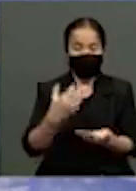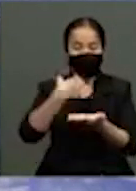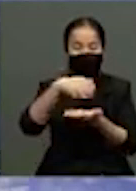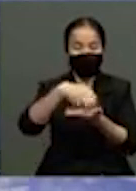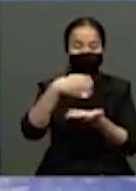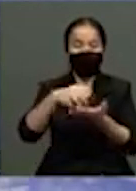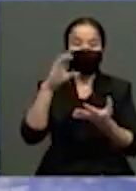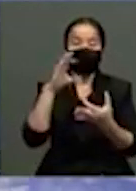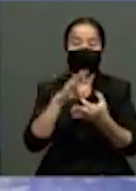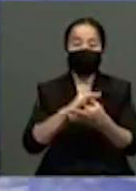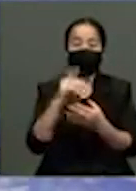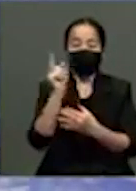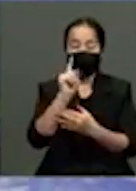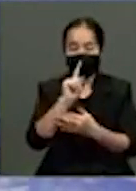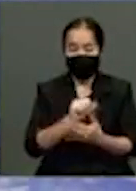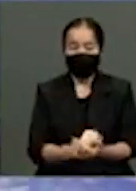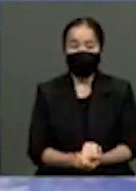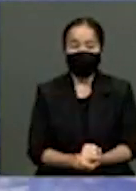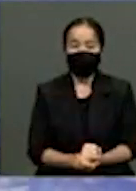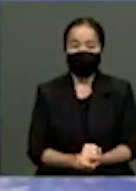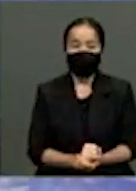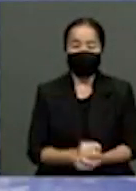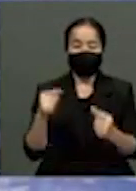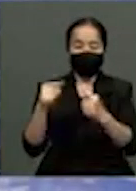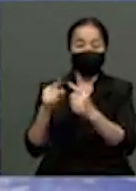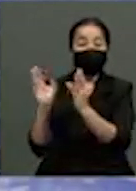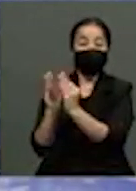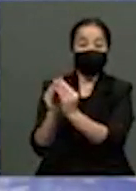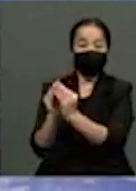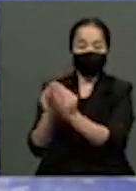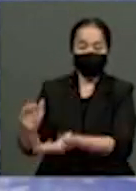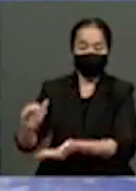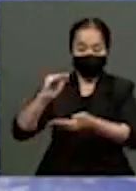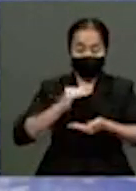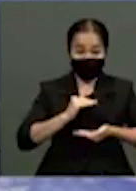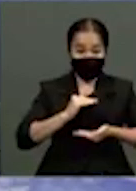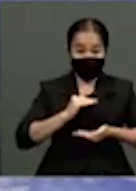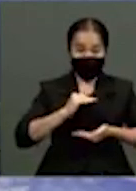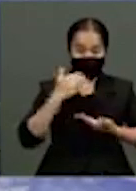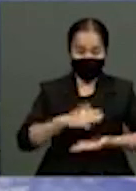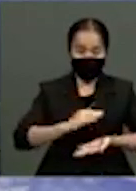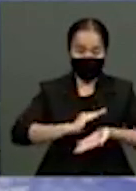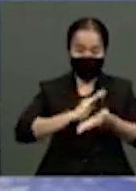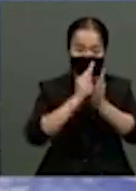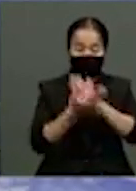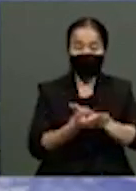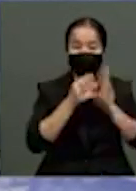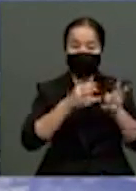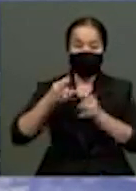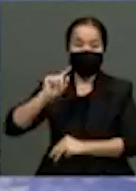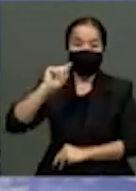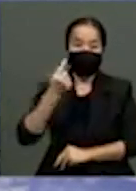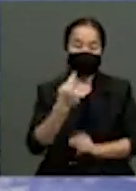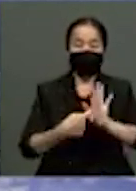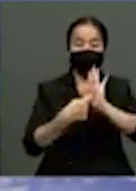ถานการณ์และก็ความคืบหน้าจากที่ประชุมผมขออนุญาตบูรณาการการนำเสนอไปพร้อมๆกันอยู่ในเนื้อห